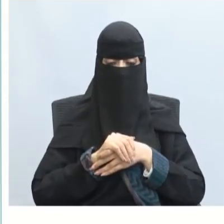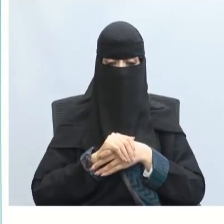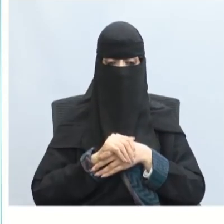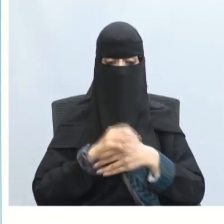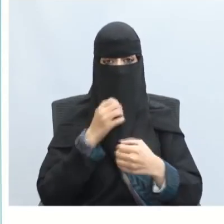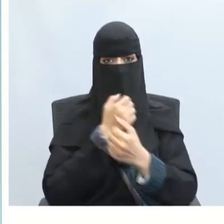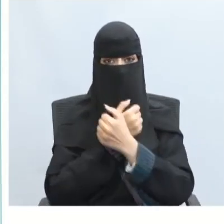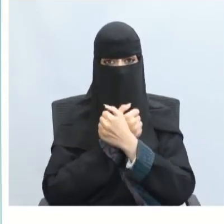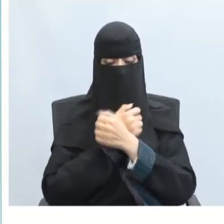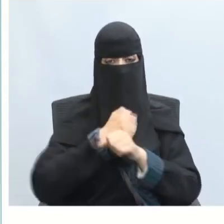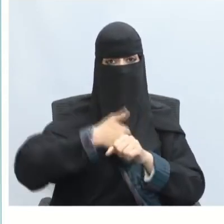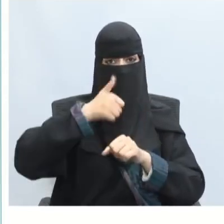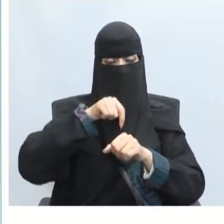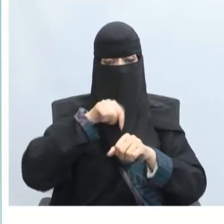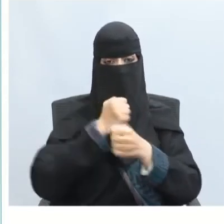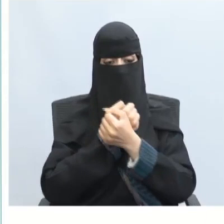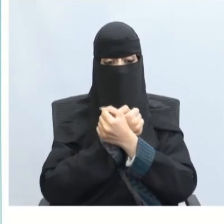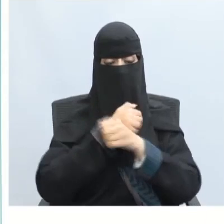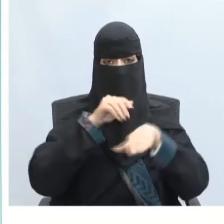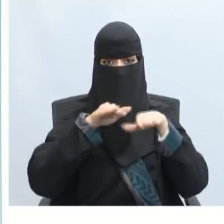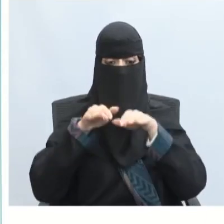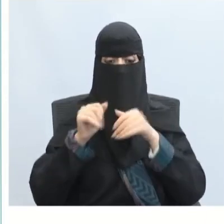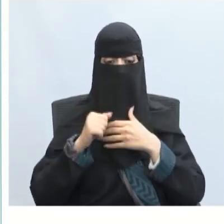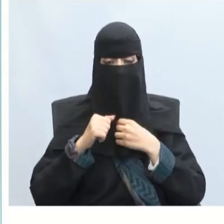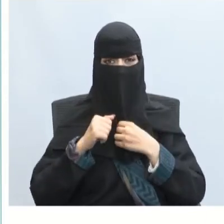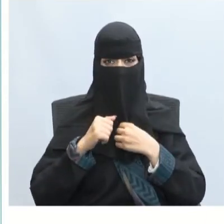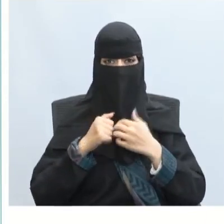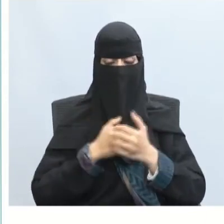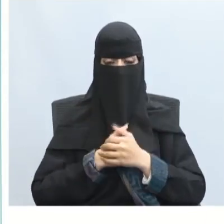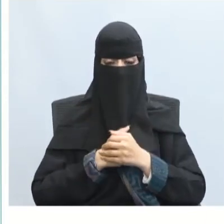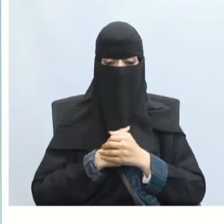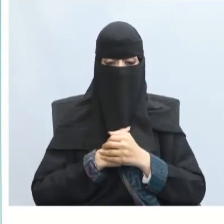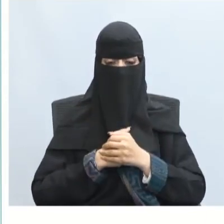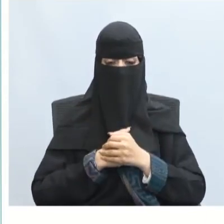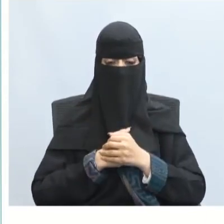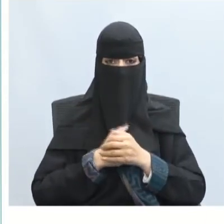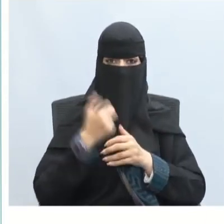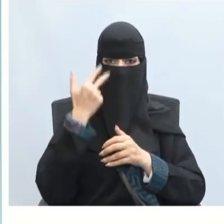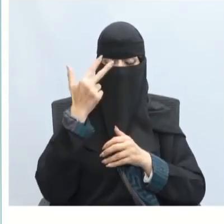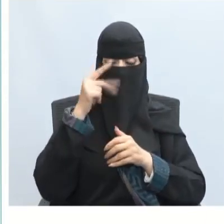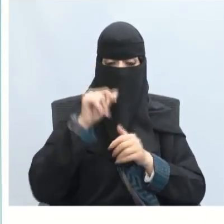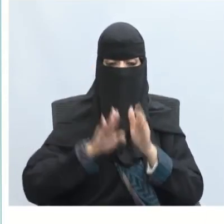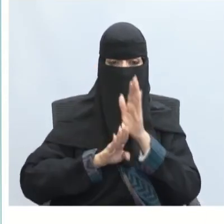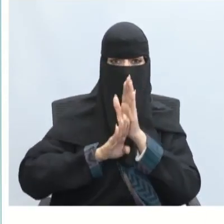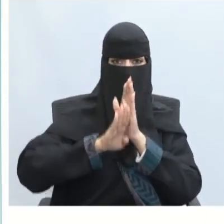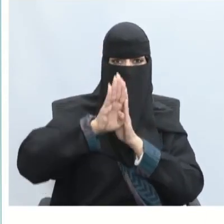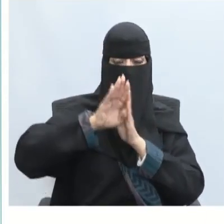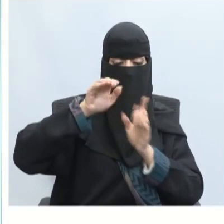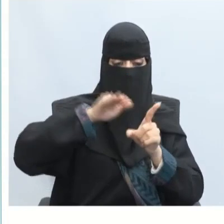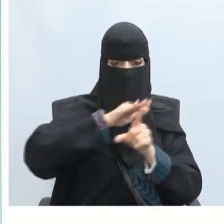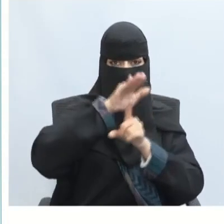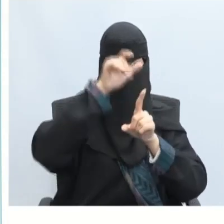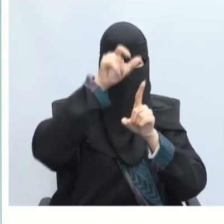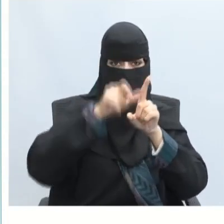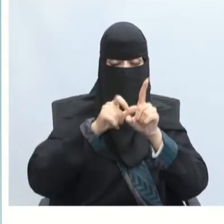والاستقرار سابعا تحقيق الامن والاستقرار ثامن